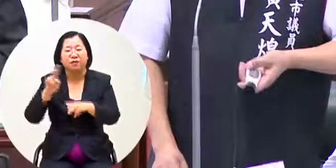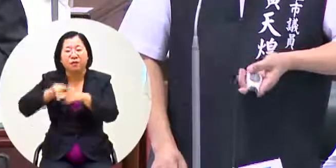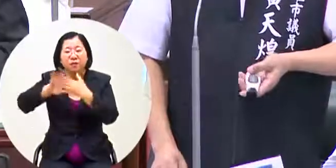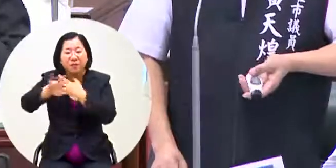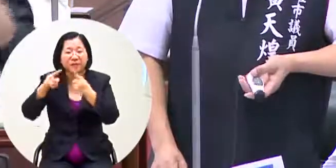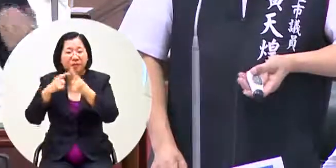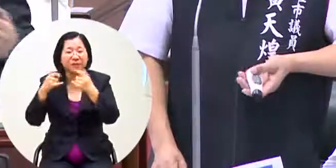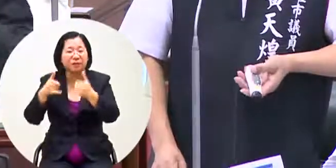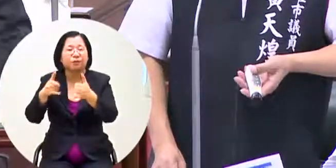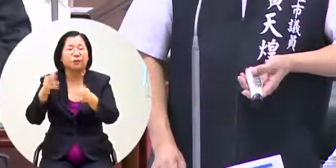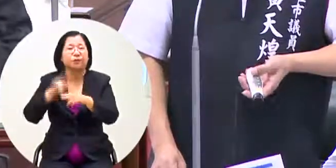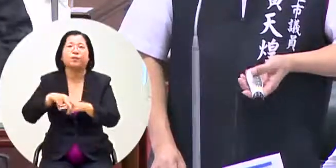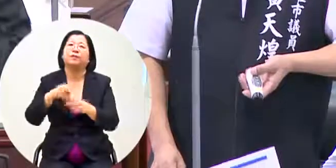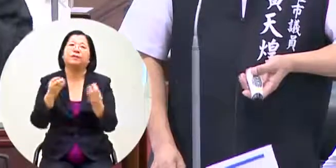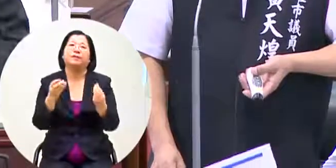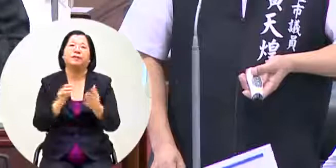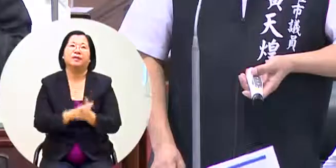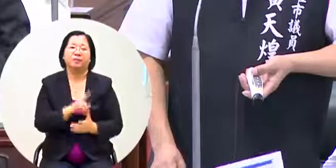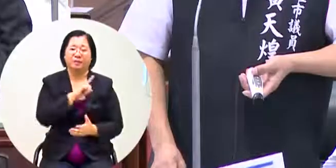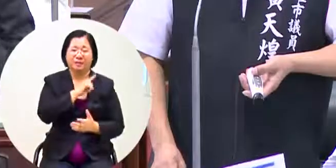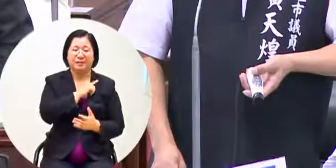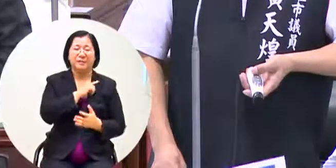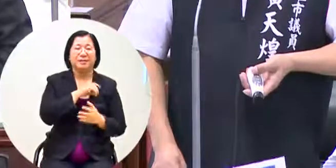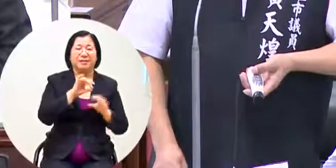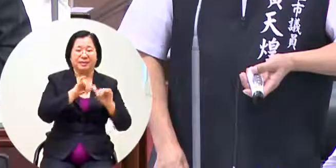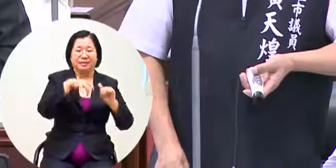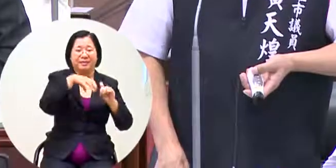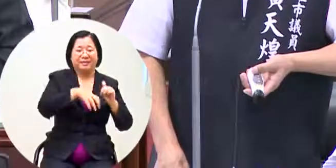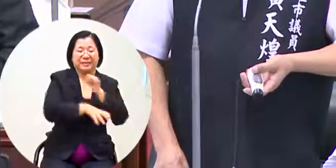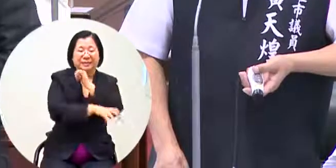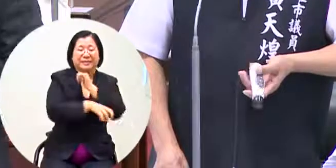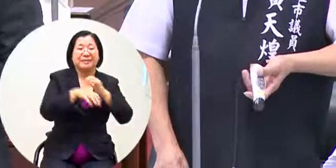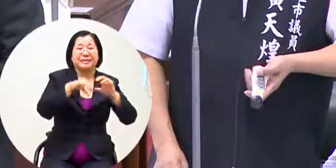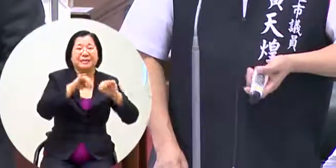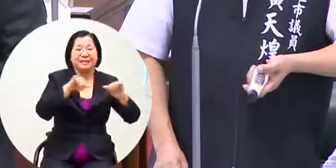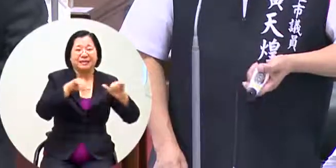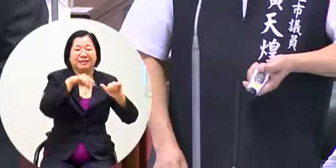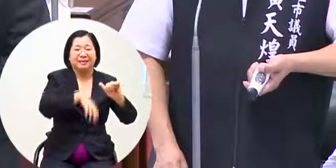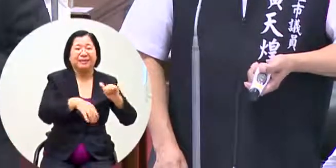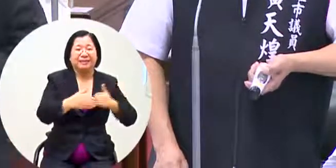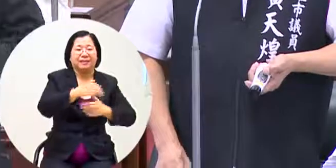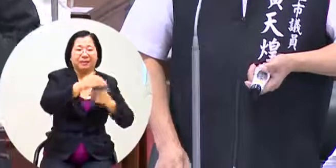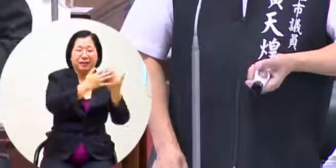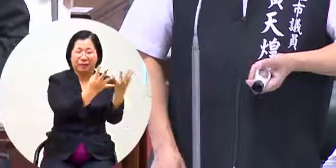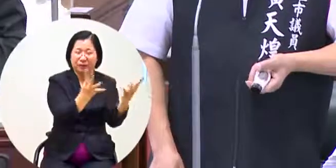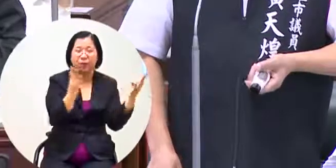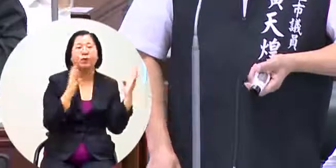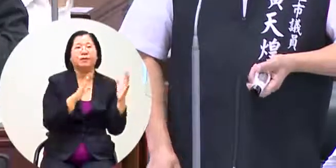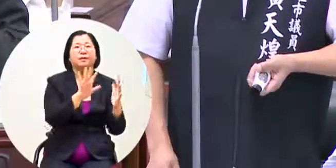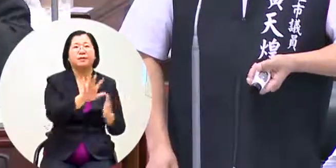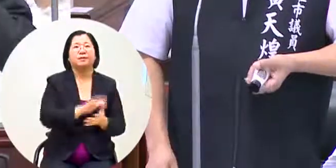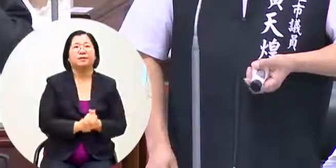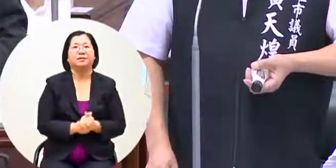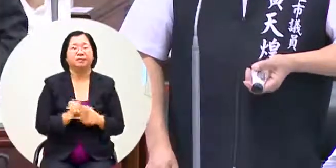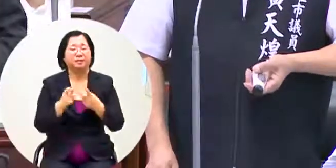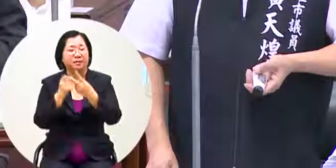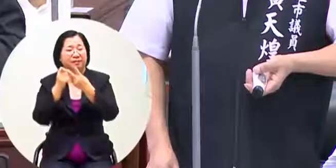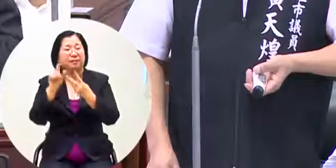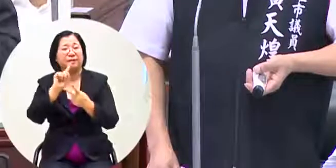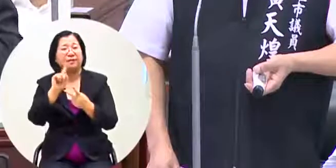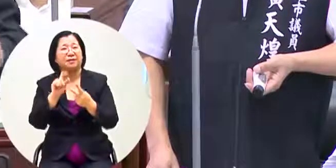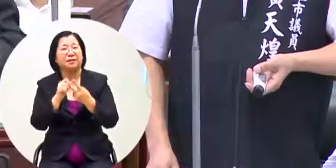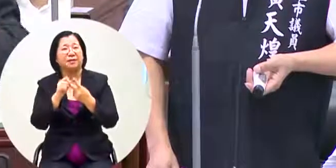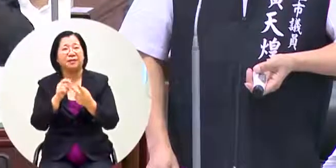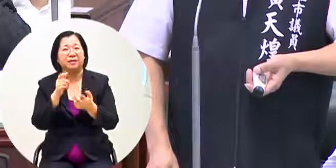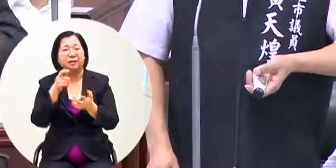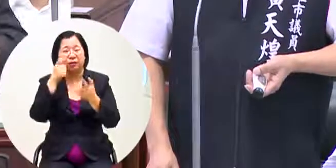范围把围篱做起来。这我搁解释这第一行啊，吼、第一行你讲的所有的重点拢是阮大发园